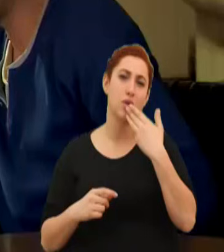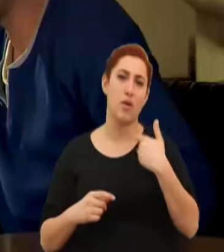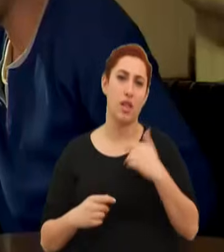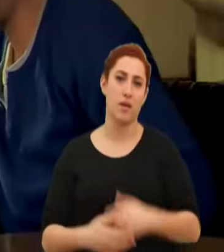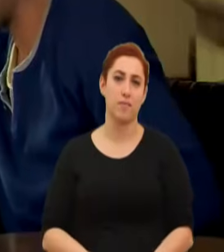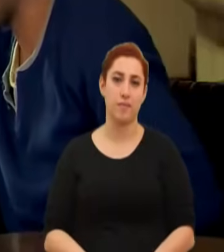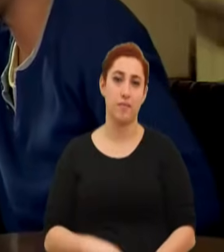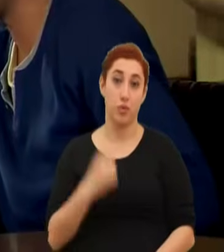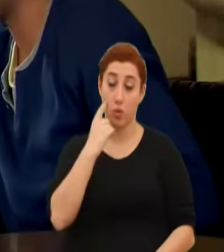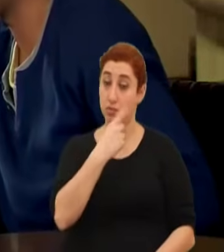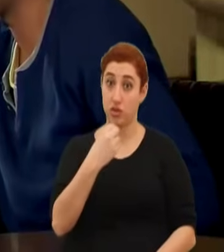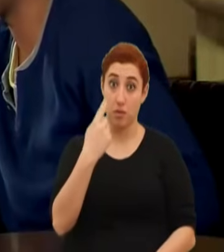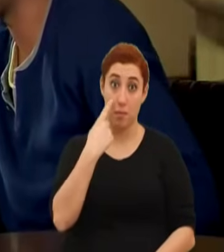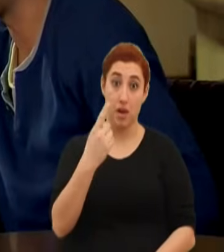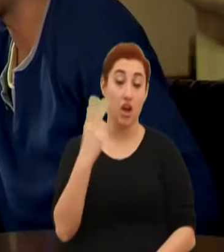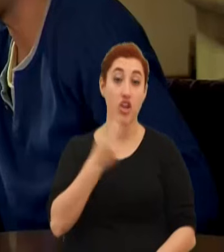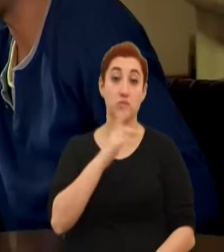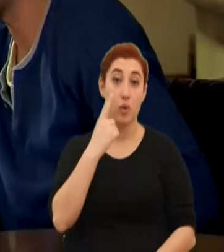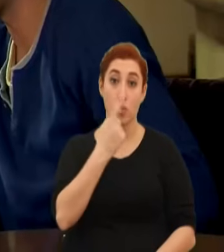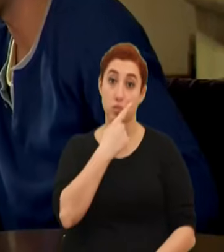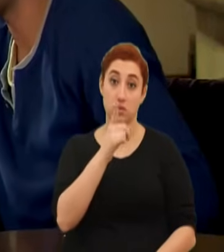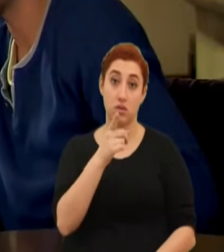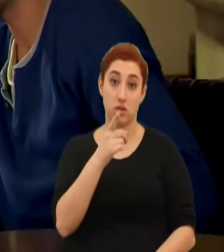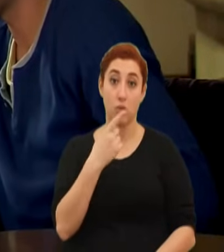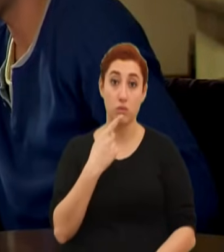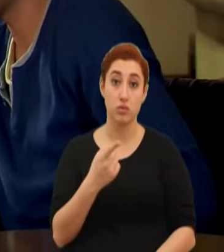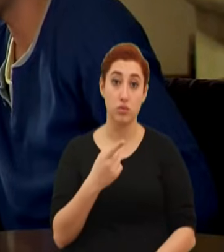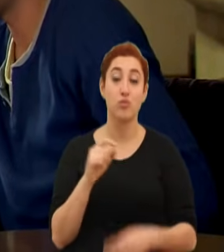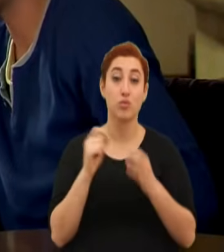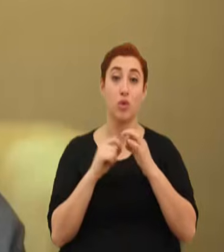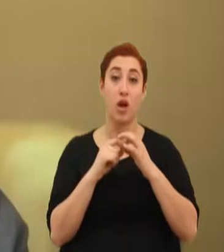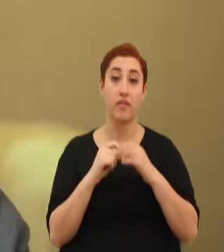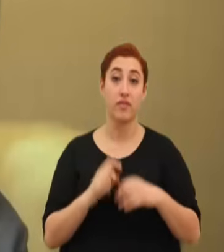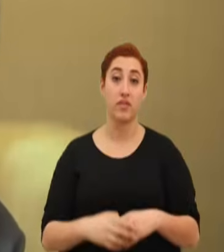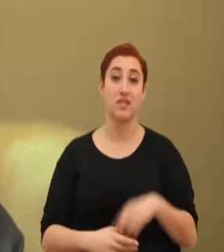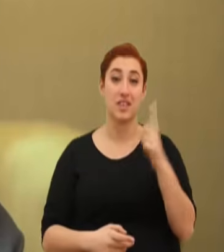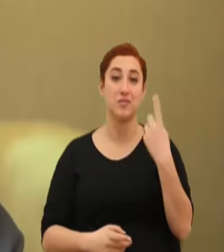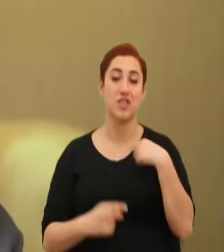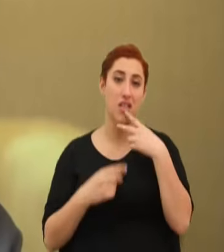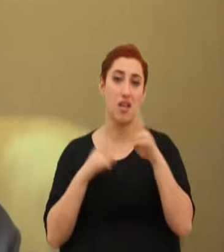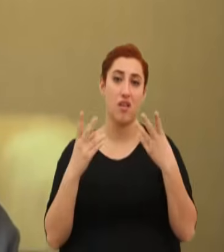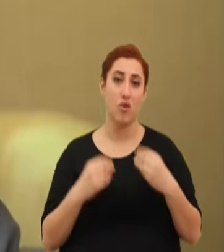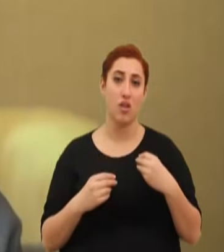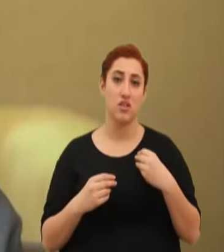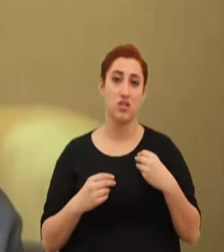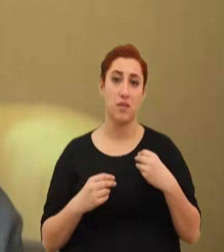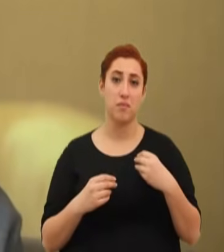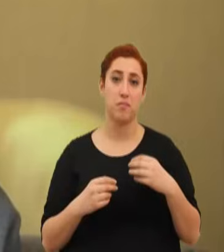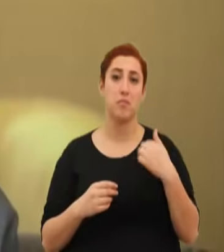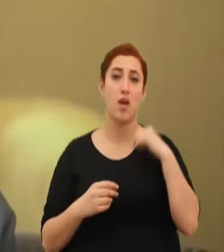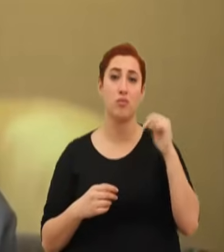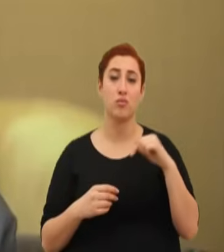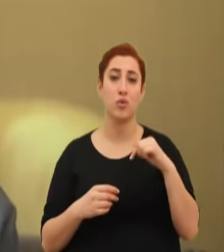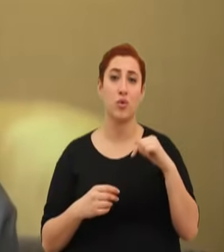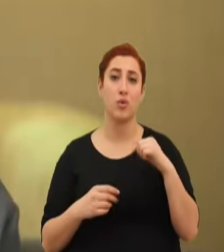hadi. Bak gözlerimin içine iyi bak. Kaçırma gözlerini. Koş. Burhan. Evet. Sana bir şey itiraf edeceğim. Ben